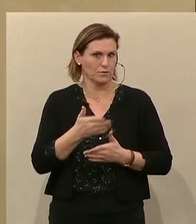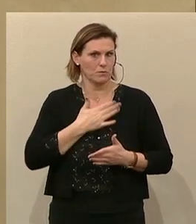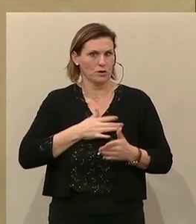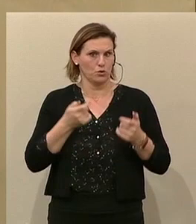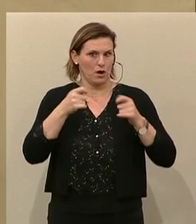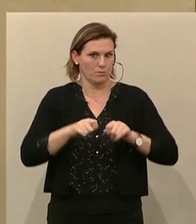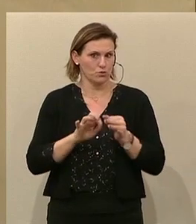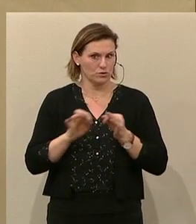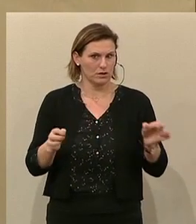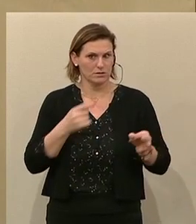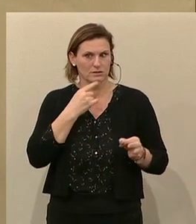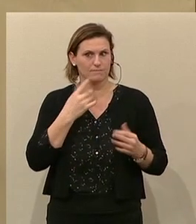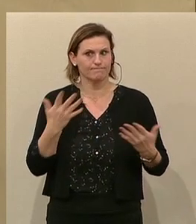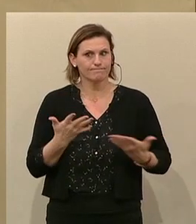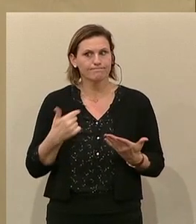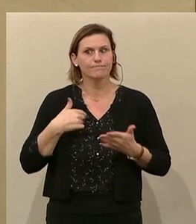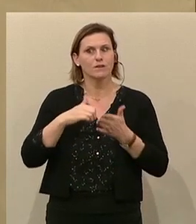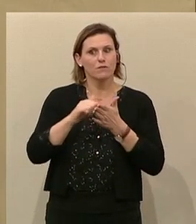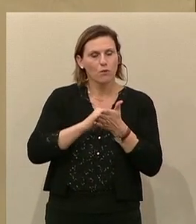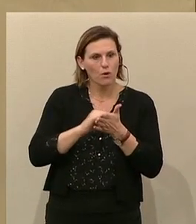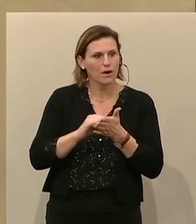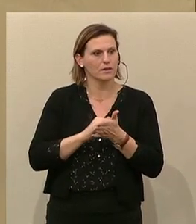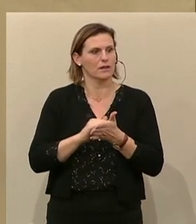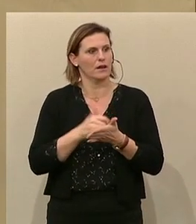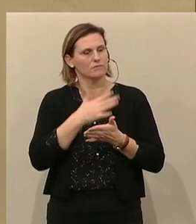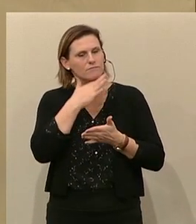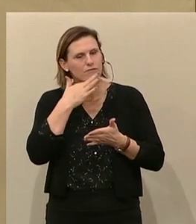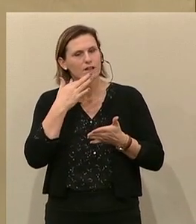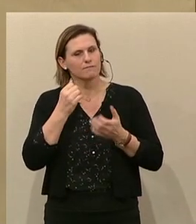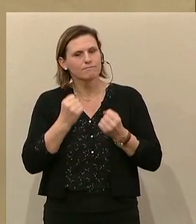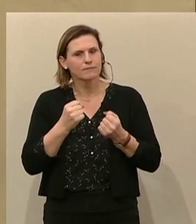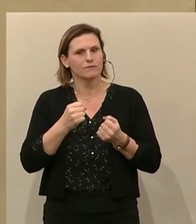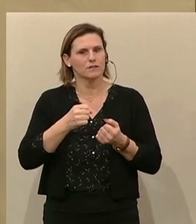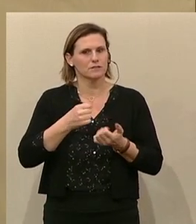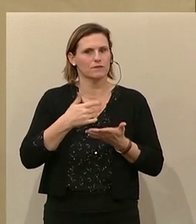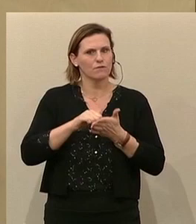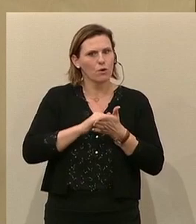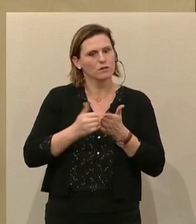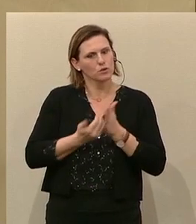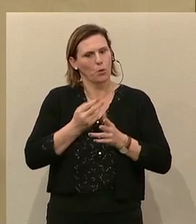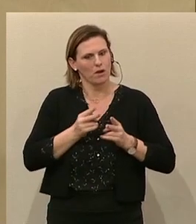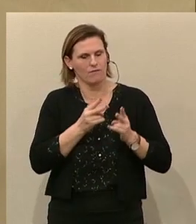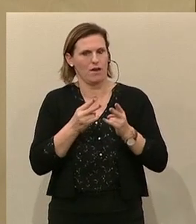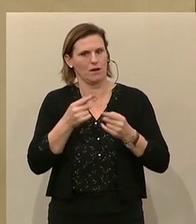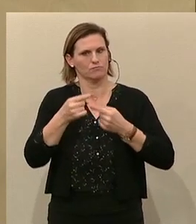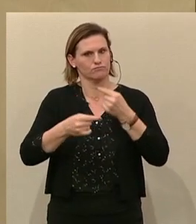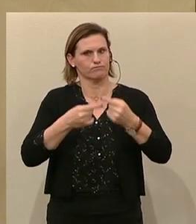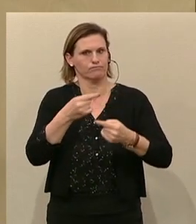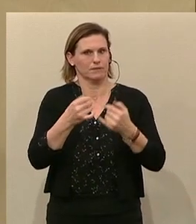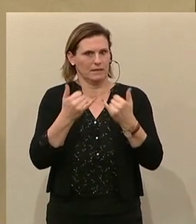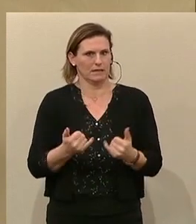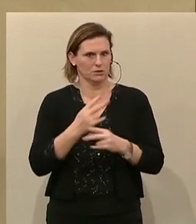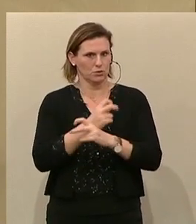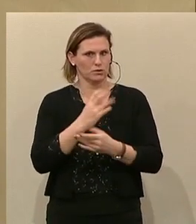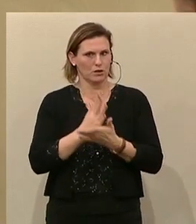es freut mich auch sehr, dass dieser neue Weg beschritten wird, dass Österreich schon